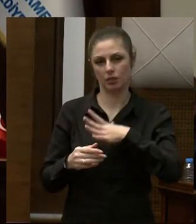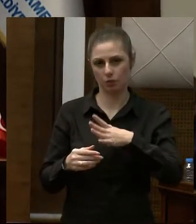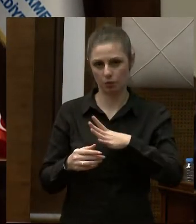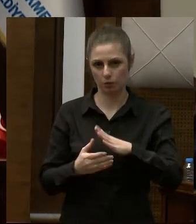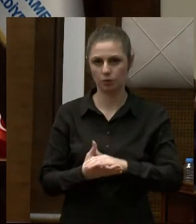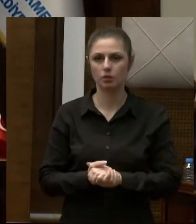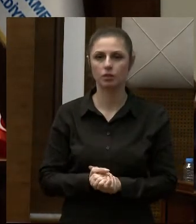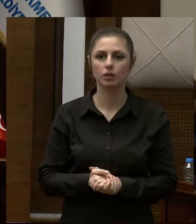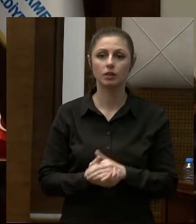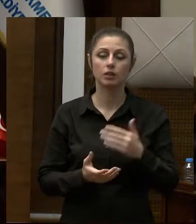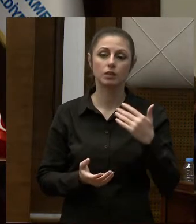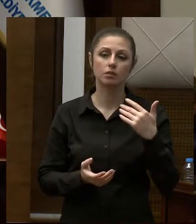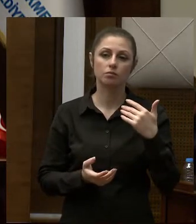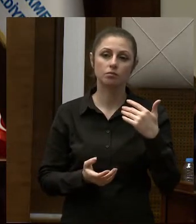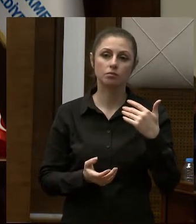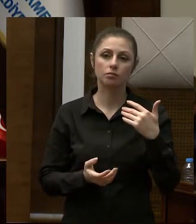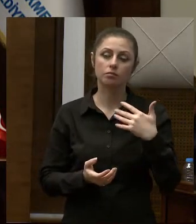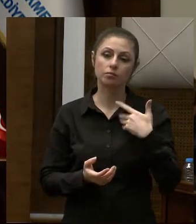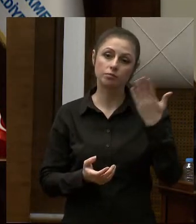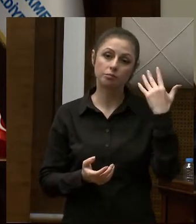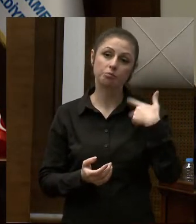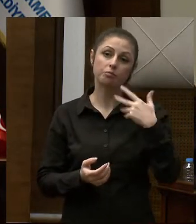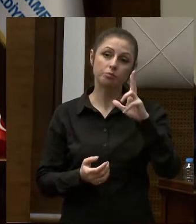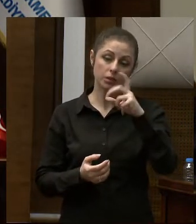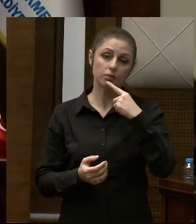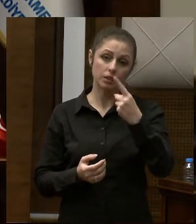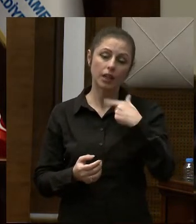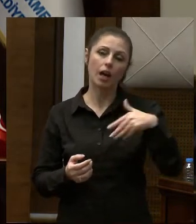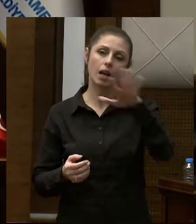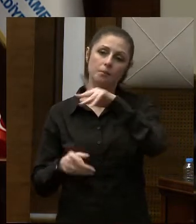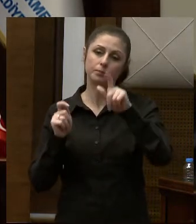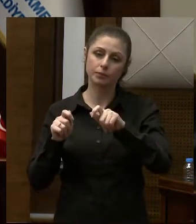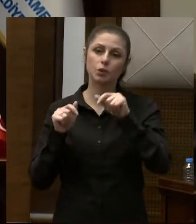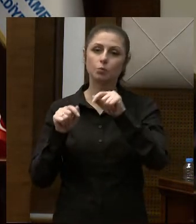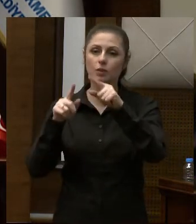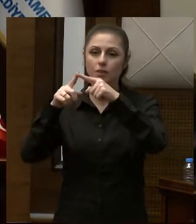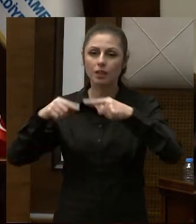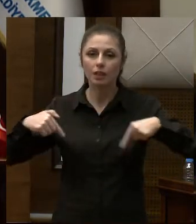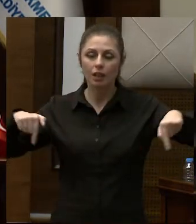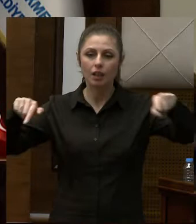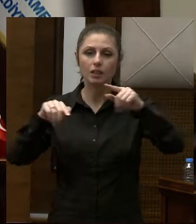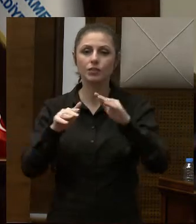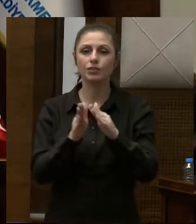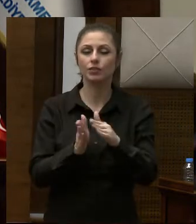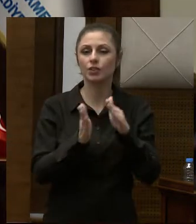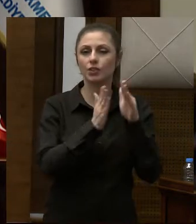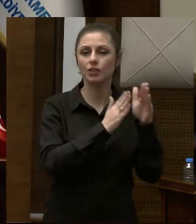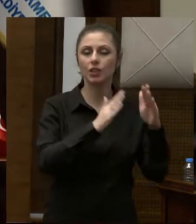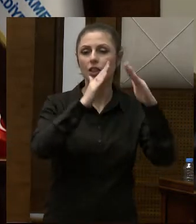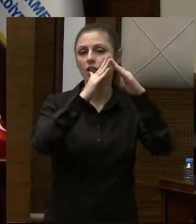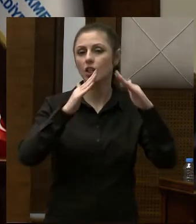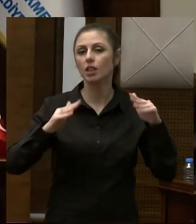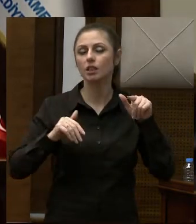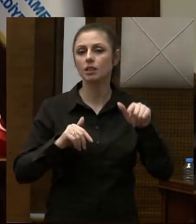Daha önce biz mavi şartını getirmiştik ama her yerde yapabilir. Bu alanın dışında